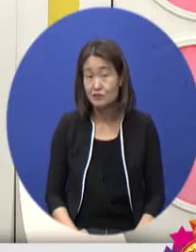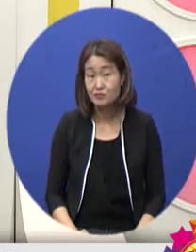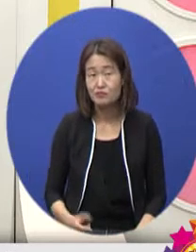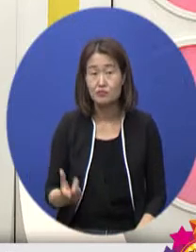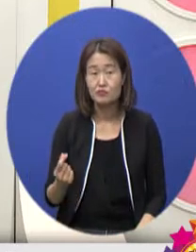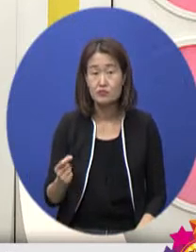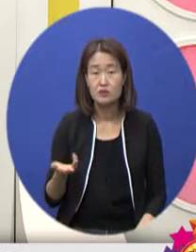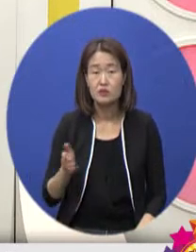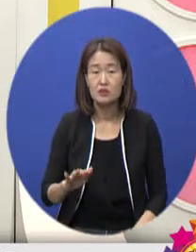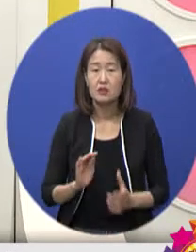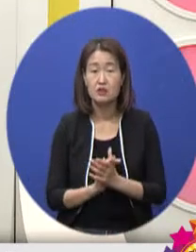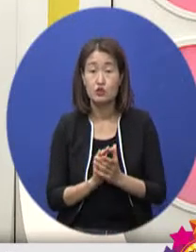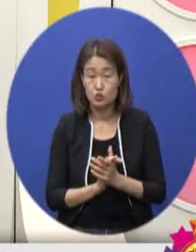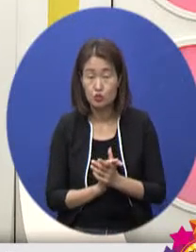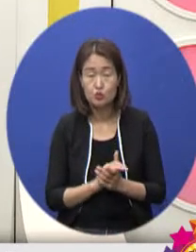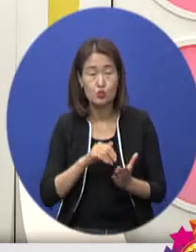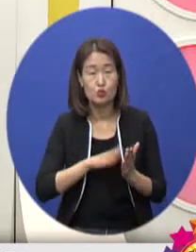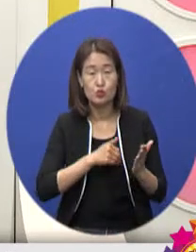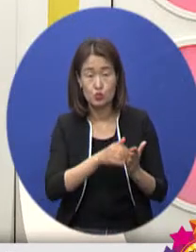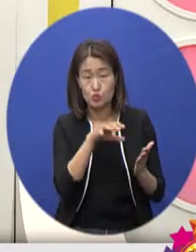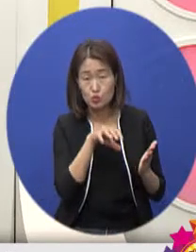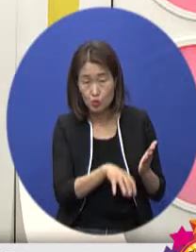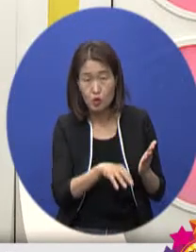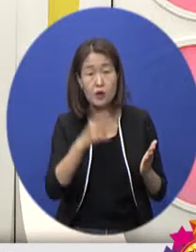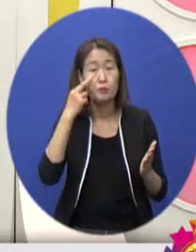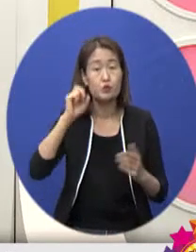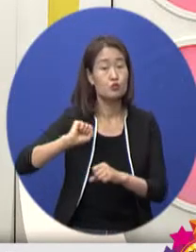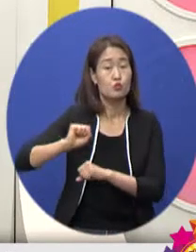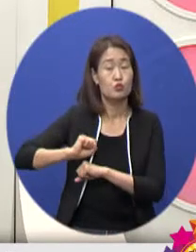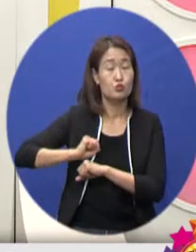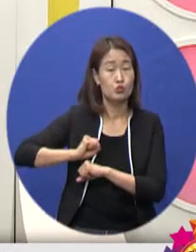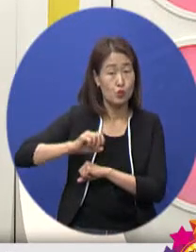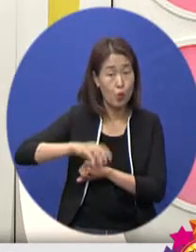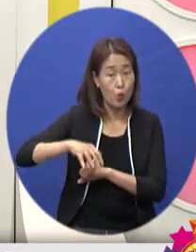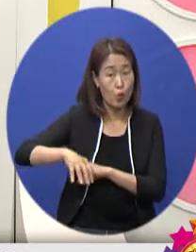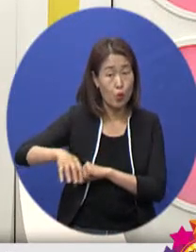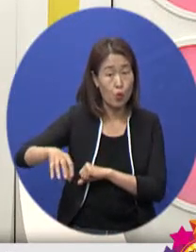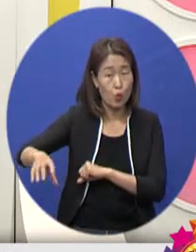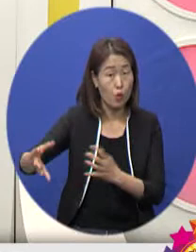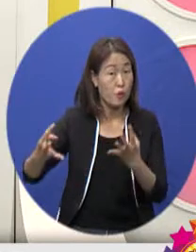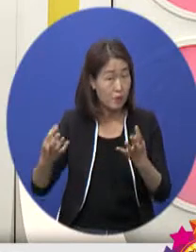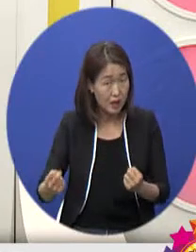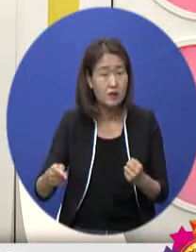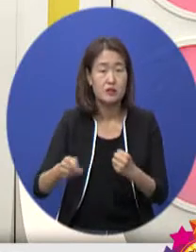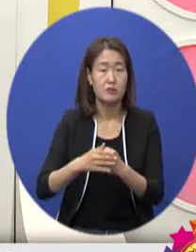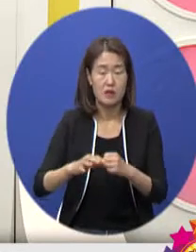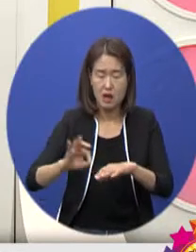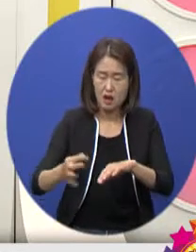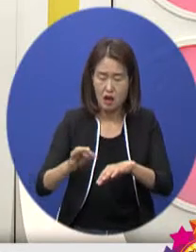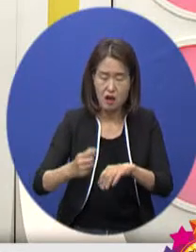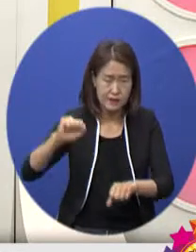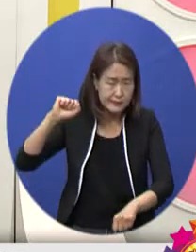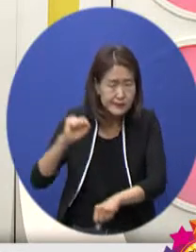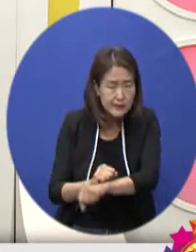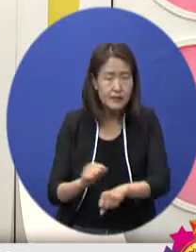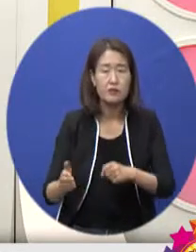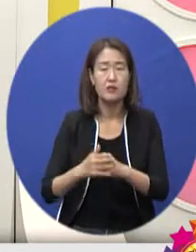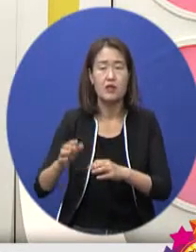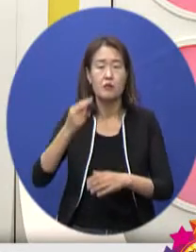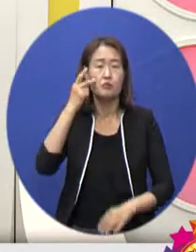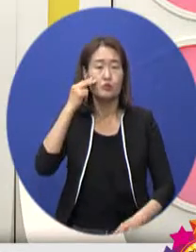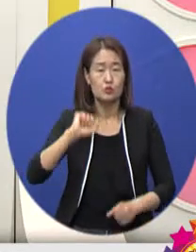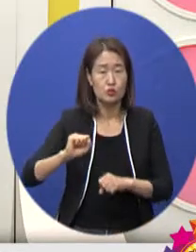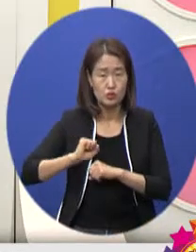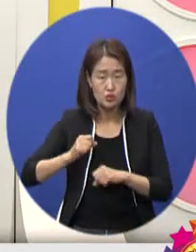그랬는데 그 친구는 동두천에서 그때 거기 그 미군 부대가 많았거든요. 네, 네. 네. 그래갖고 바느질을 잘해가지고 그 미군들을 그냥